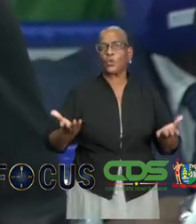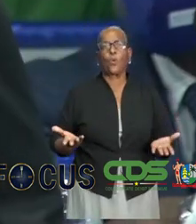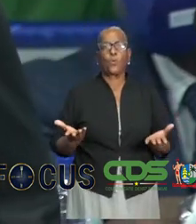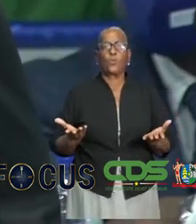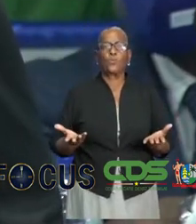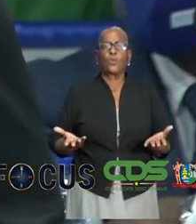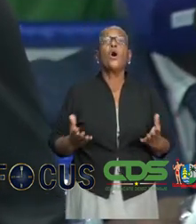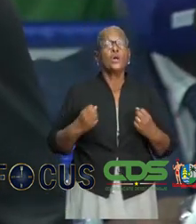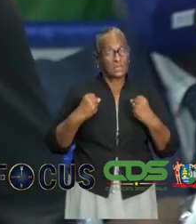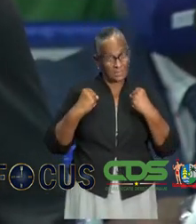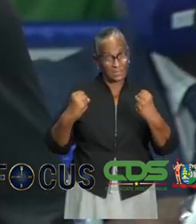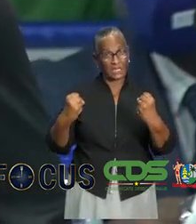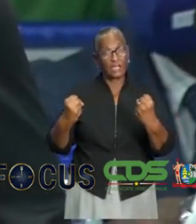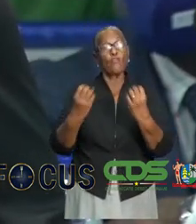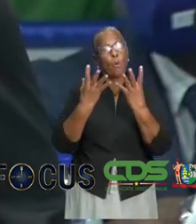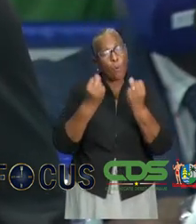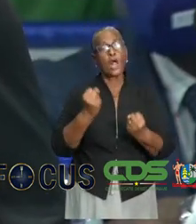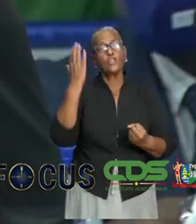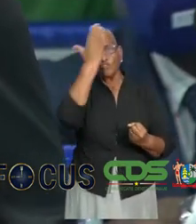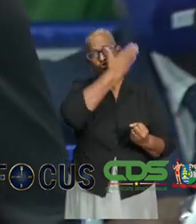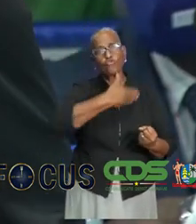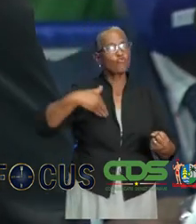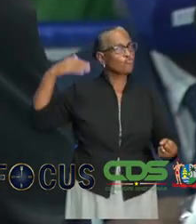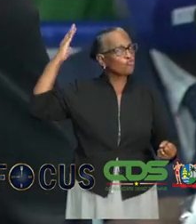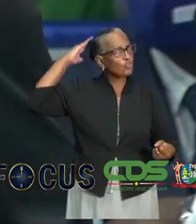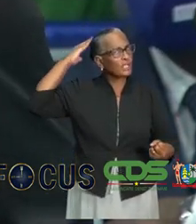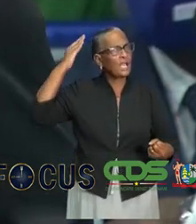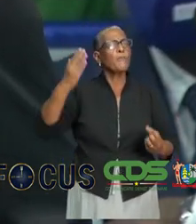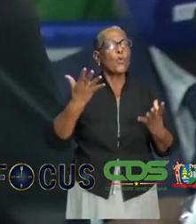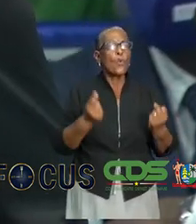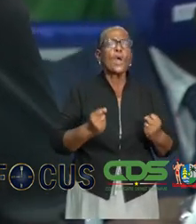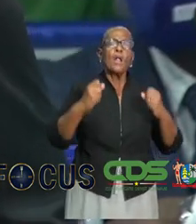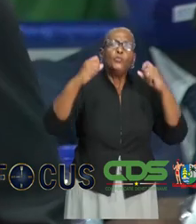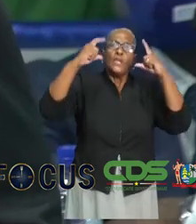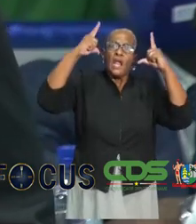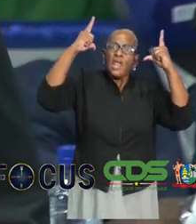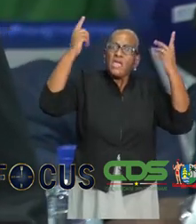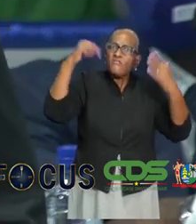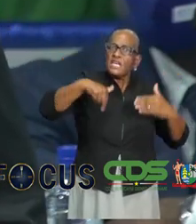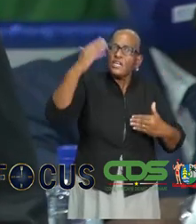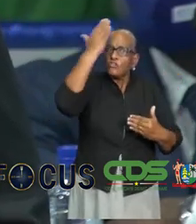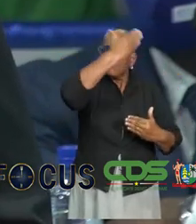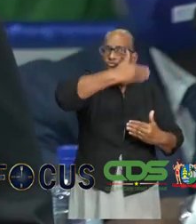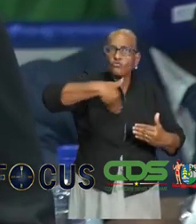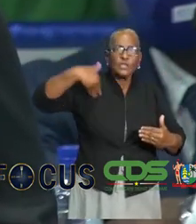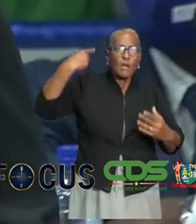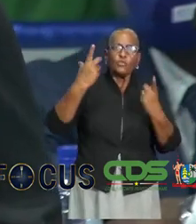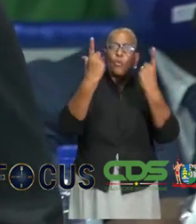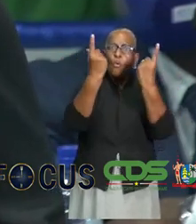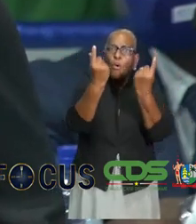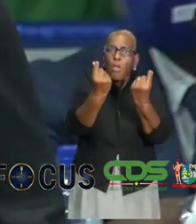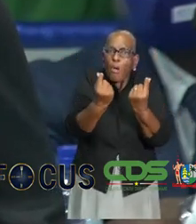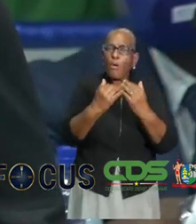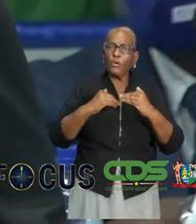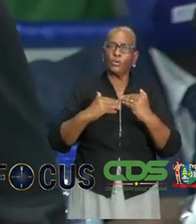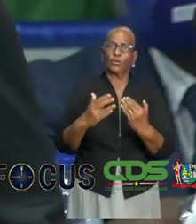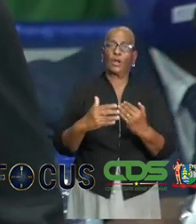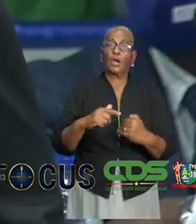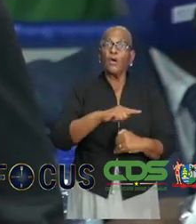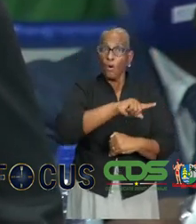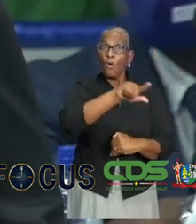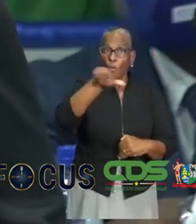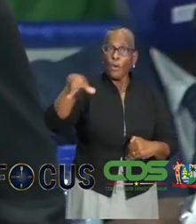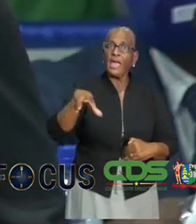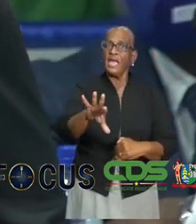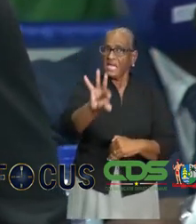Ons streven is om Suriname weer leefbaar te maken. U heeft voor ons gekozen